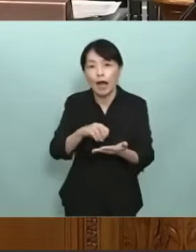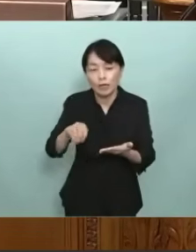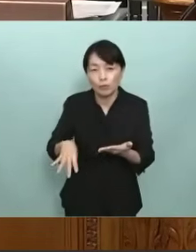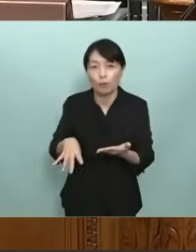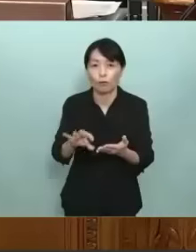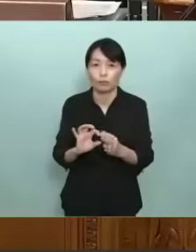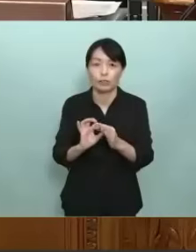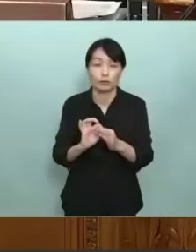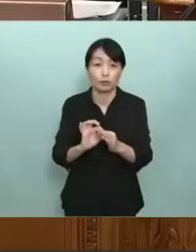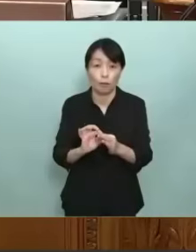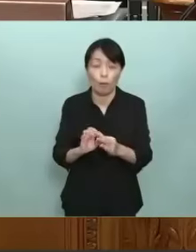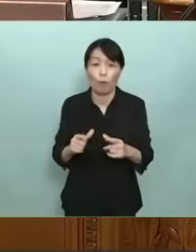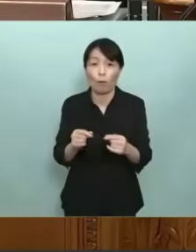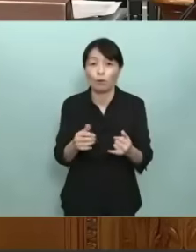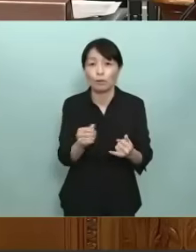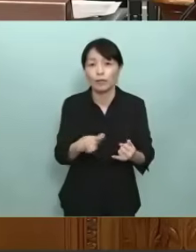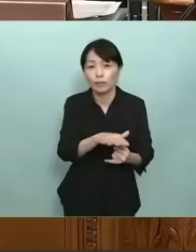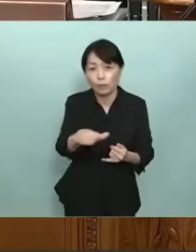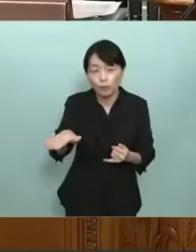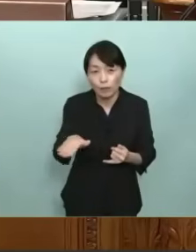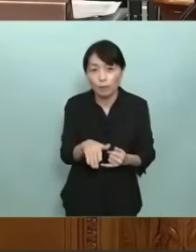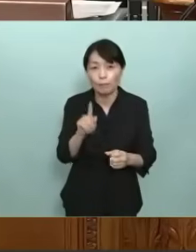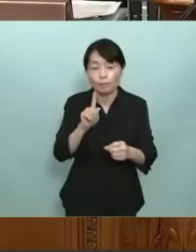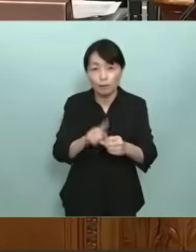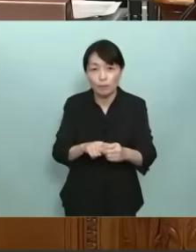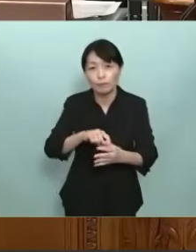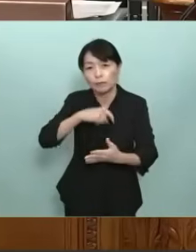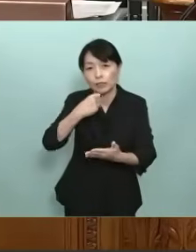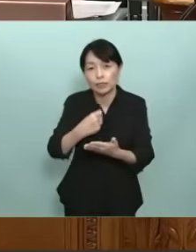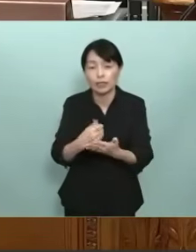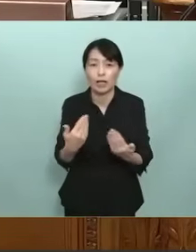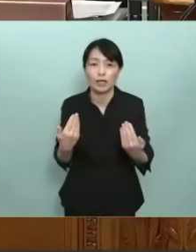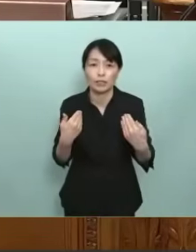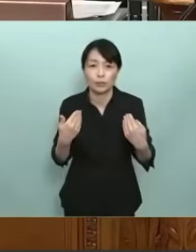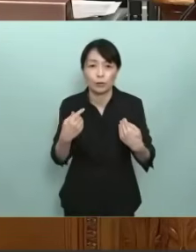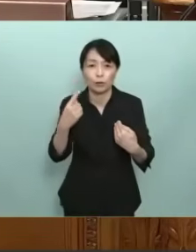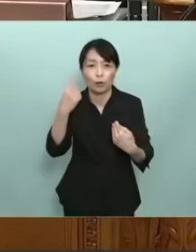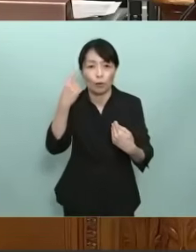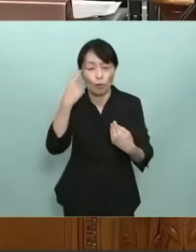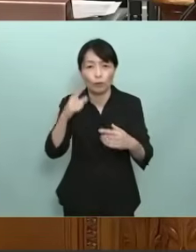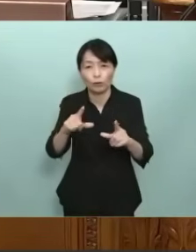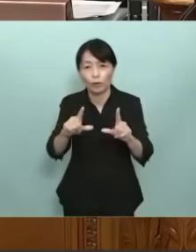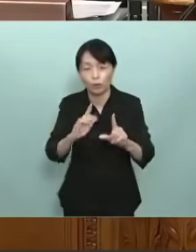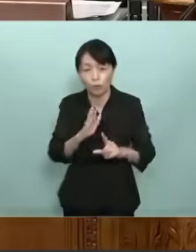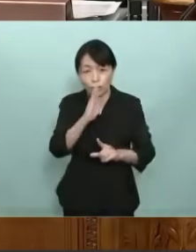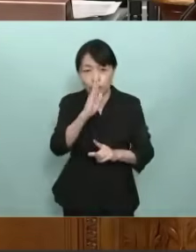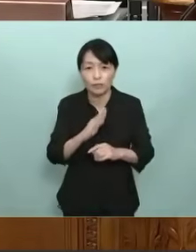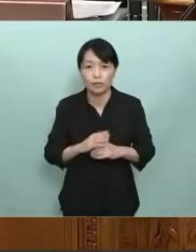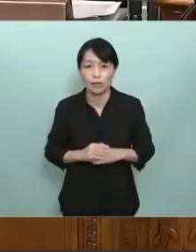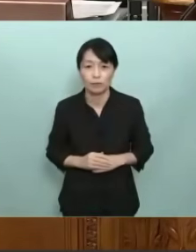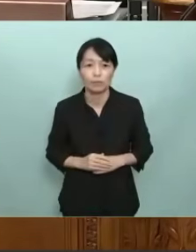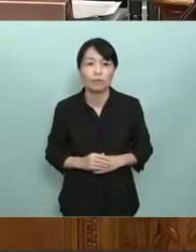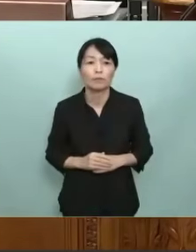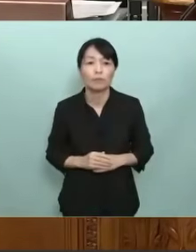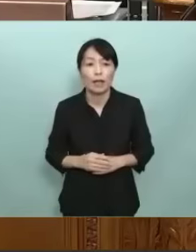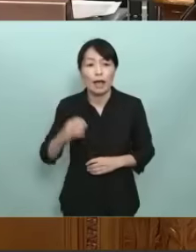苦しんでいる国民のために実現すべきと考えますが合わせてお答えください代についてお